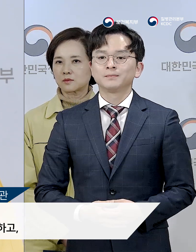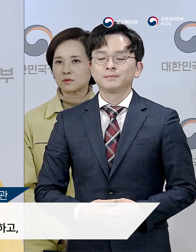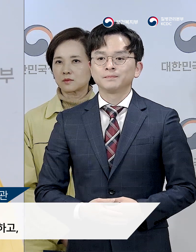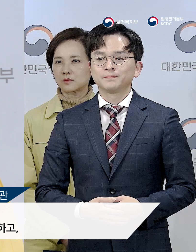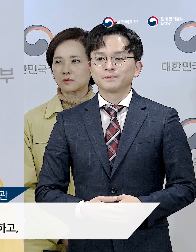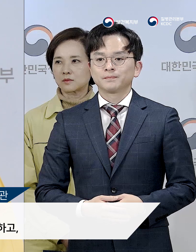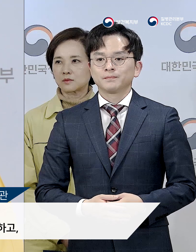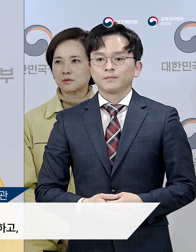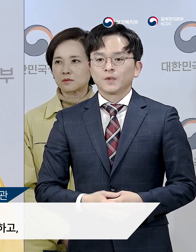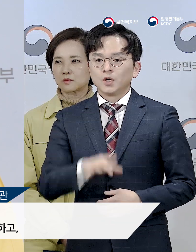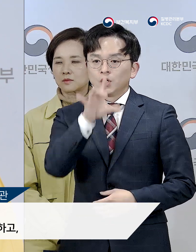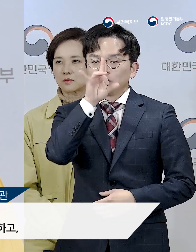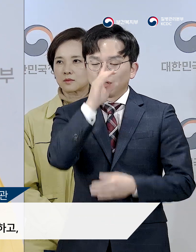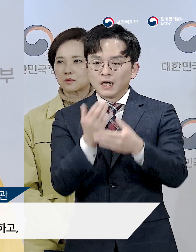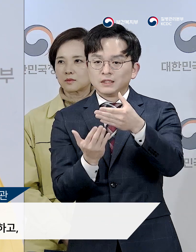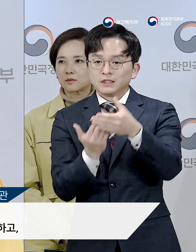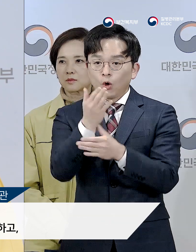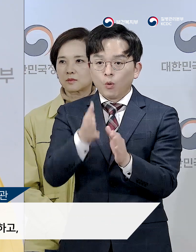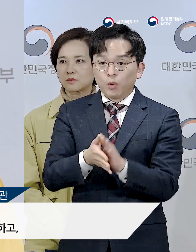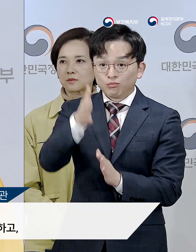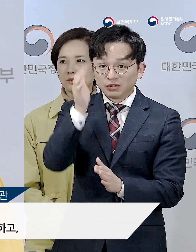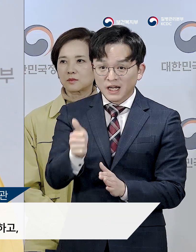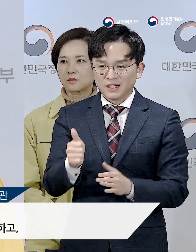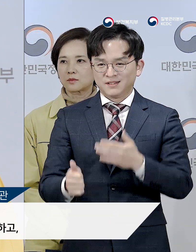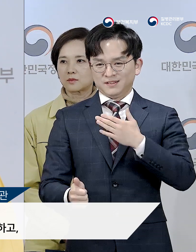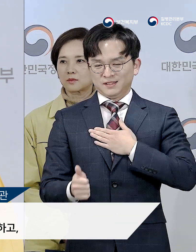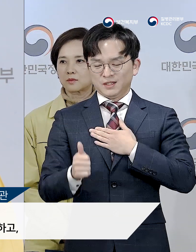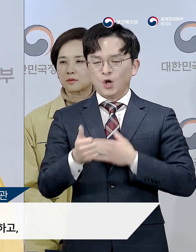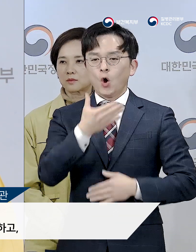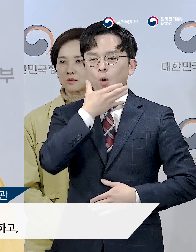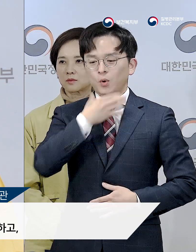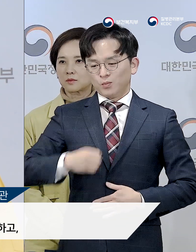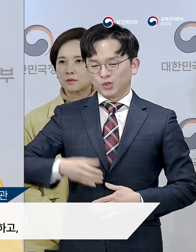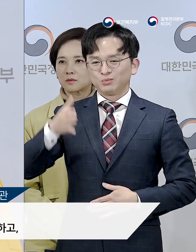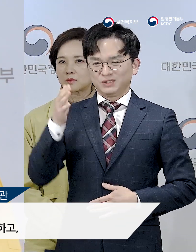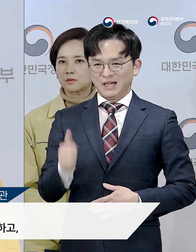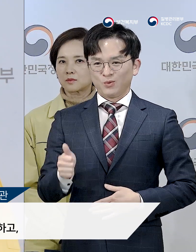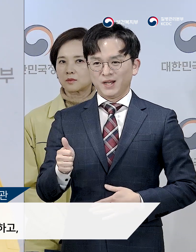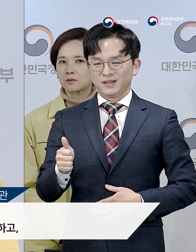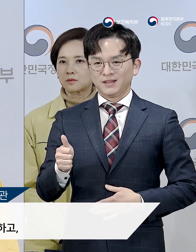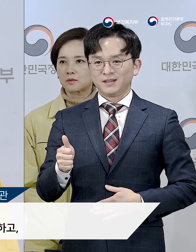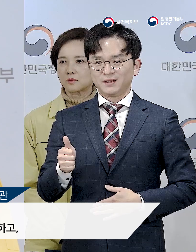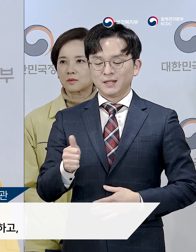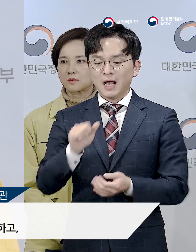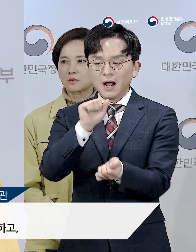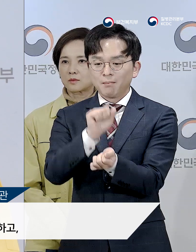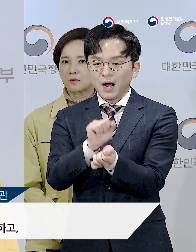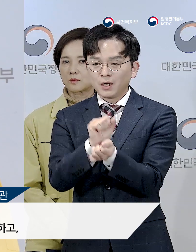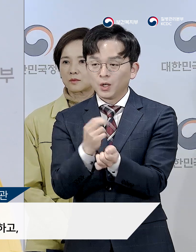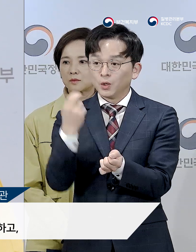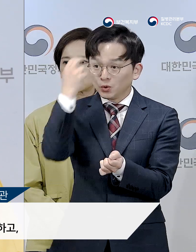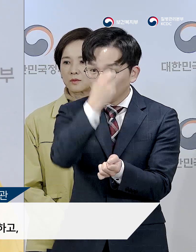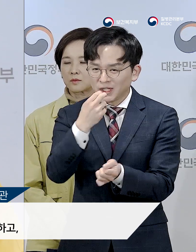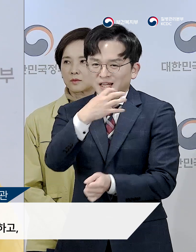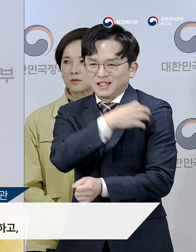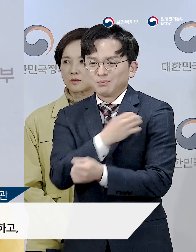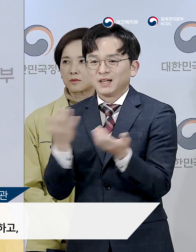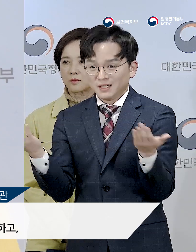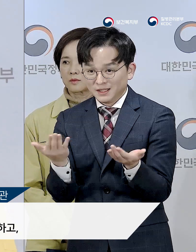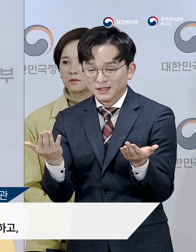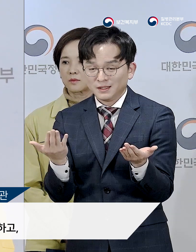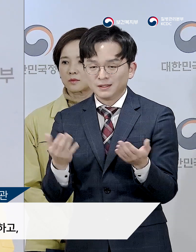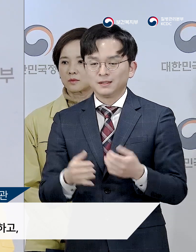중대본의 1차장 겸 중앙사고수습본부장은 보건복지부 장관인 제가 맡아서 방역 업무를